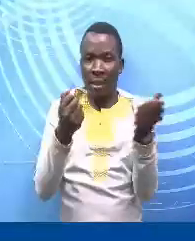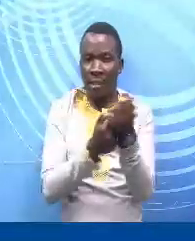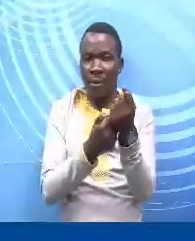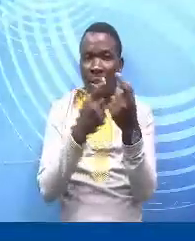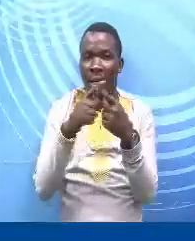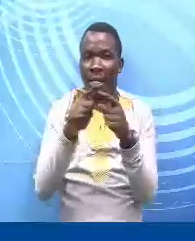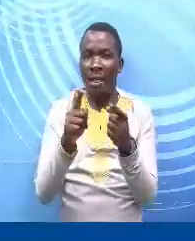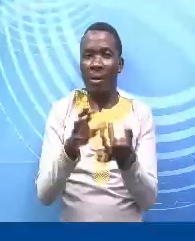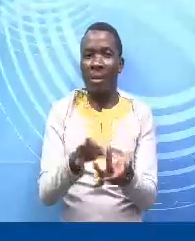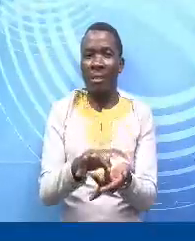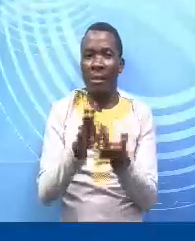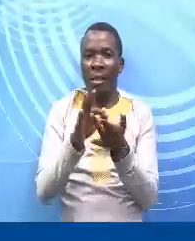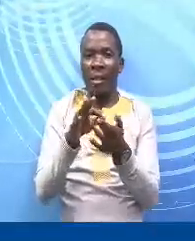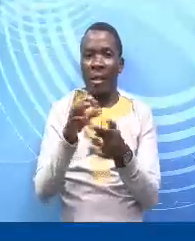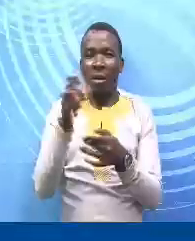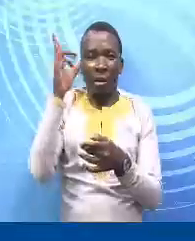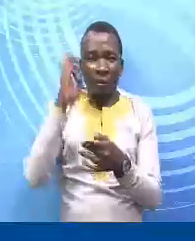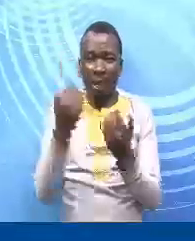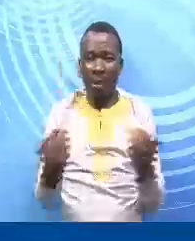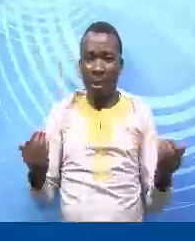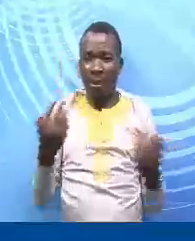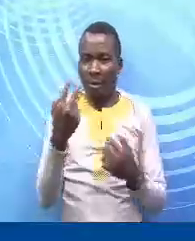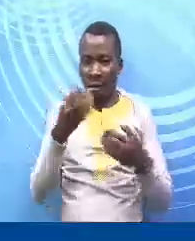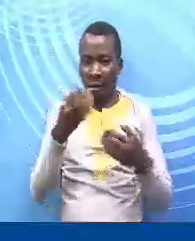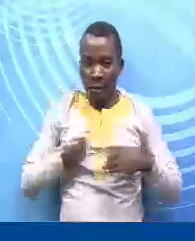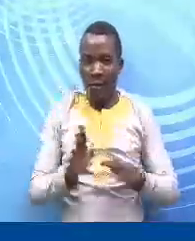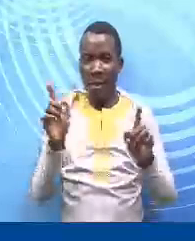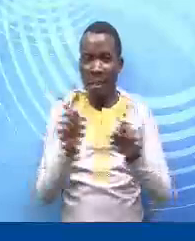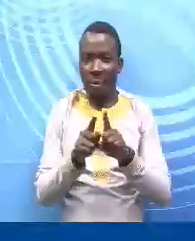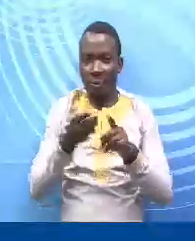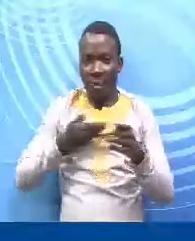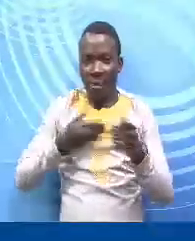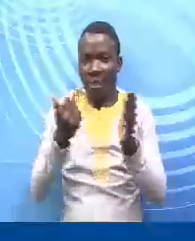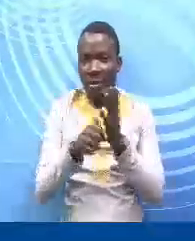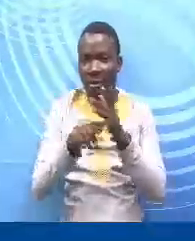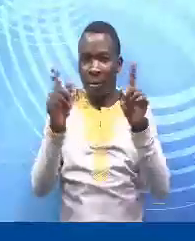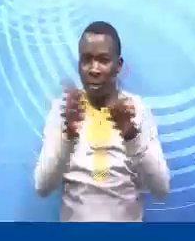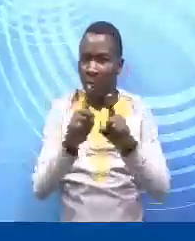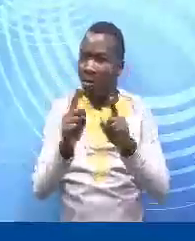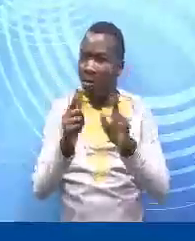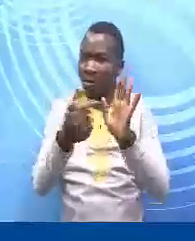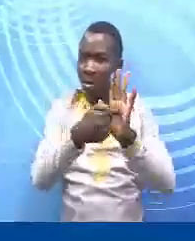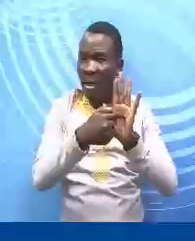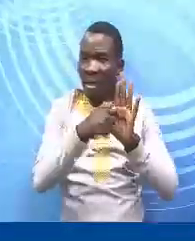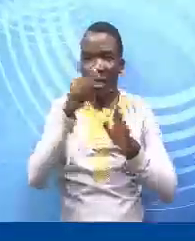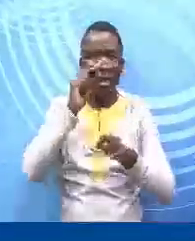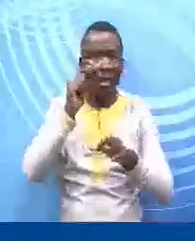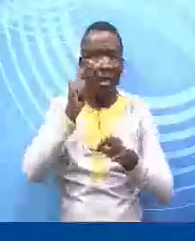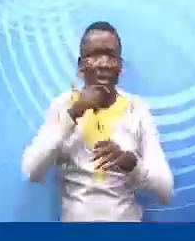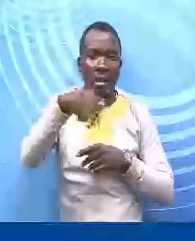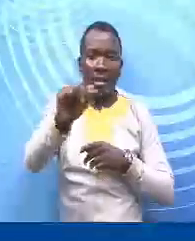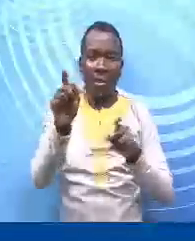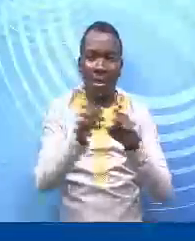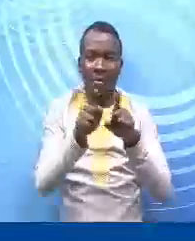kumva abana babiri bavukana bafite ikibazo kimwe kandi cyihariye dore ko iki kibazo bafite cyo kutagaragaza igitsina cyabo bisanzwe bifatwa nko